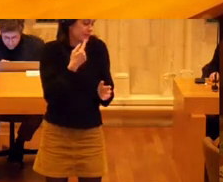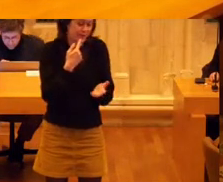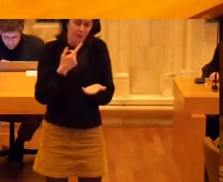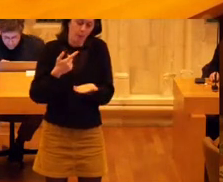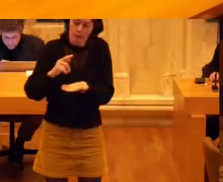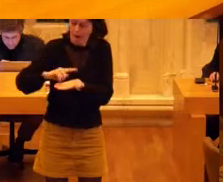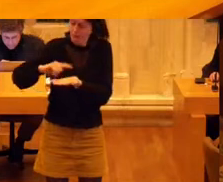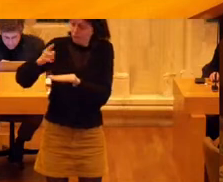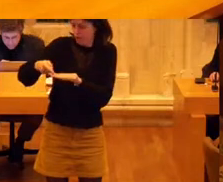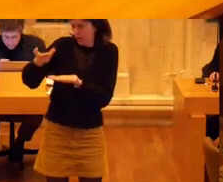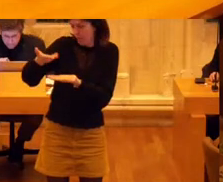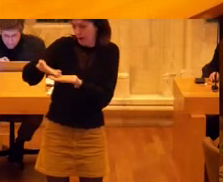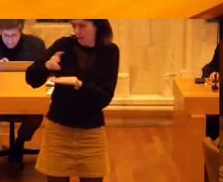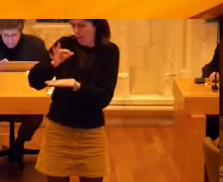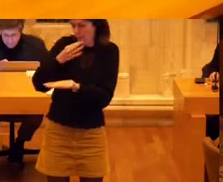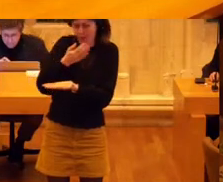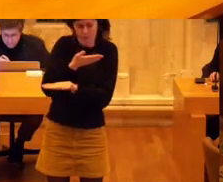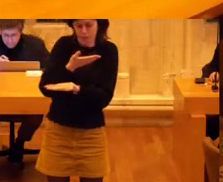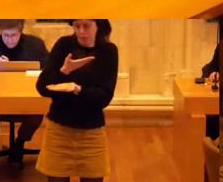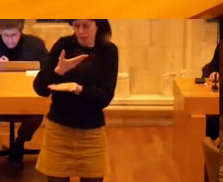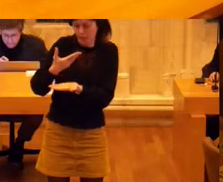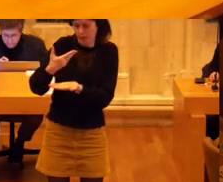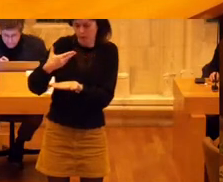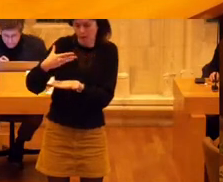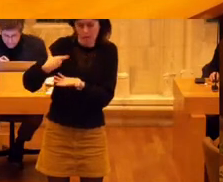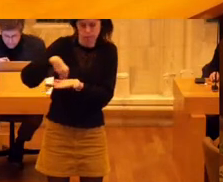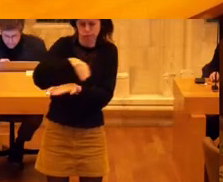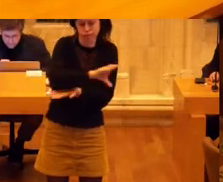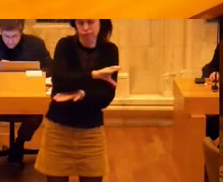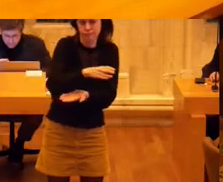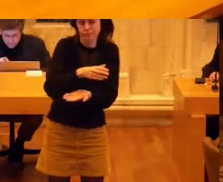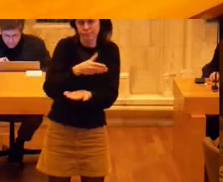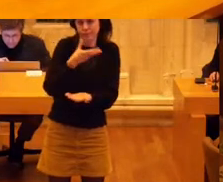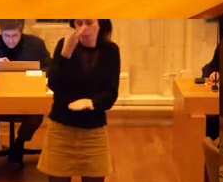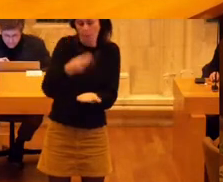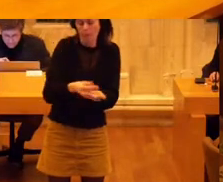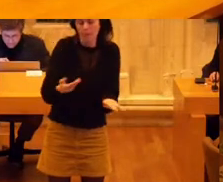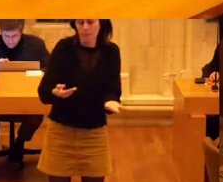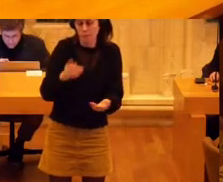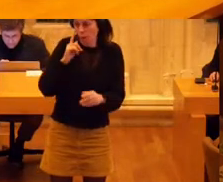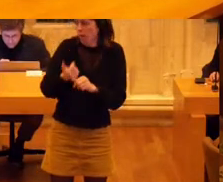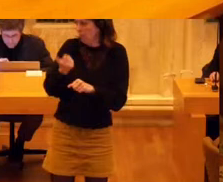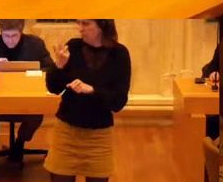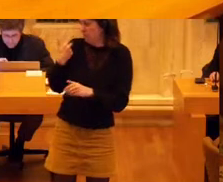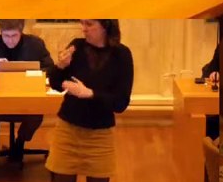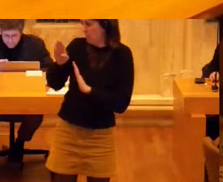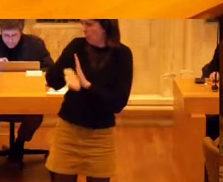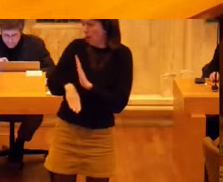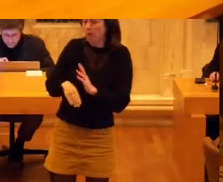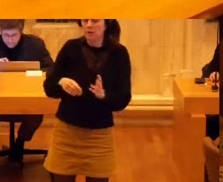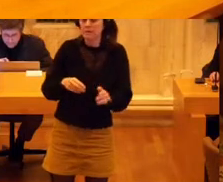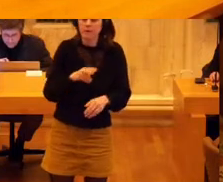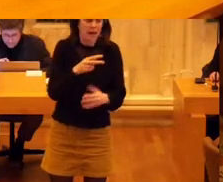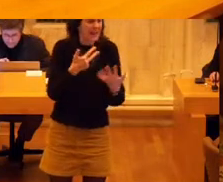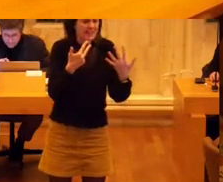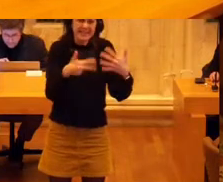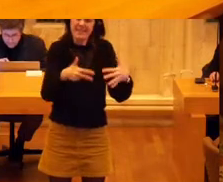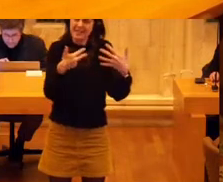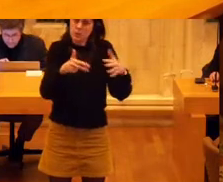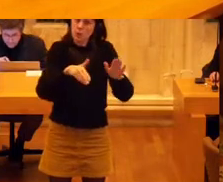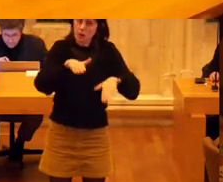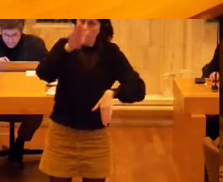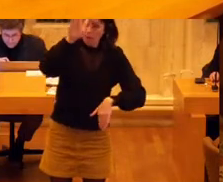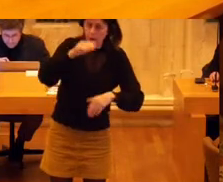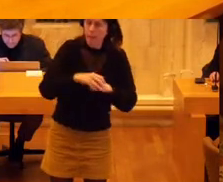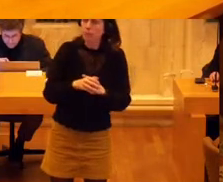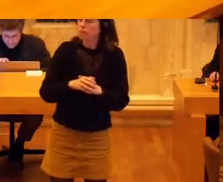l'enveloppe. Ce qui n'était pas le cas dans les années précédentes. Effectivement, il y a eu 18 candidatures. On a fait un